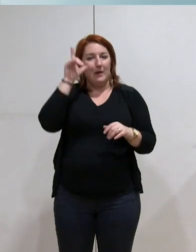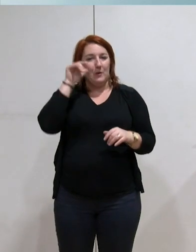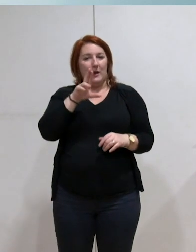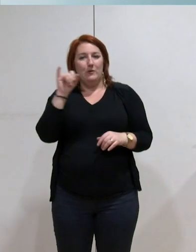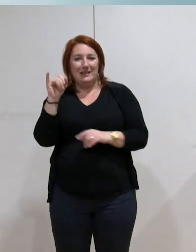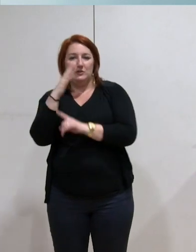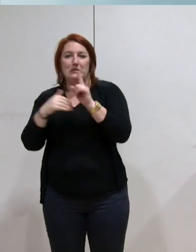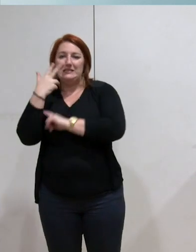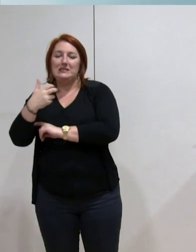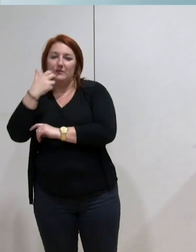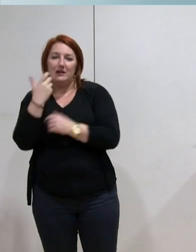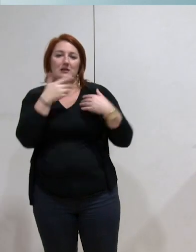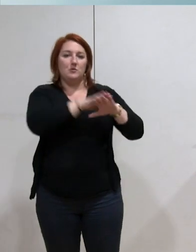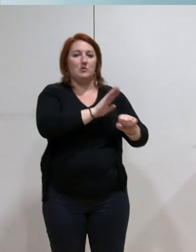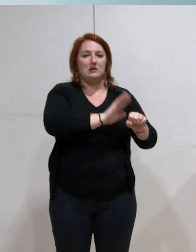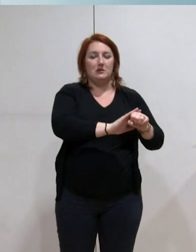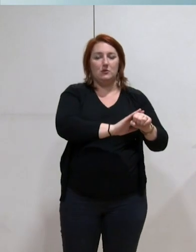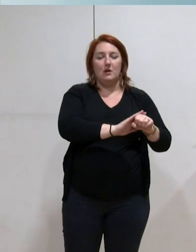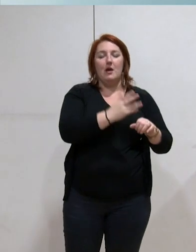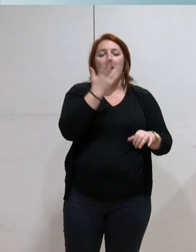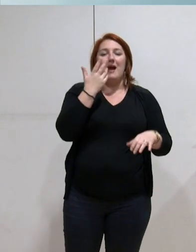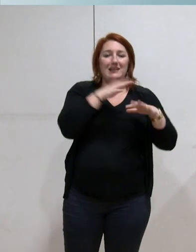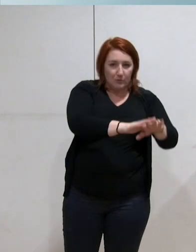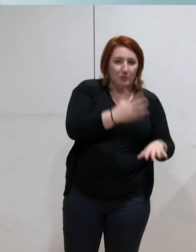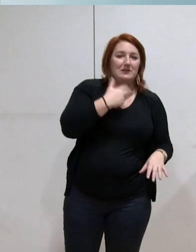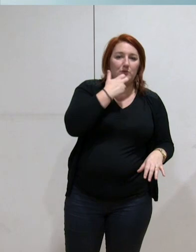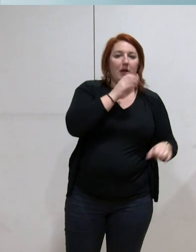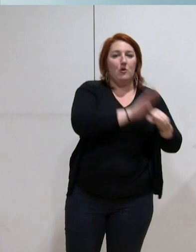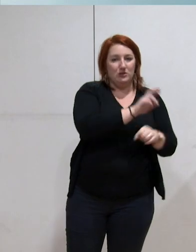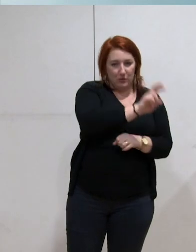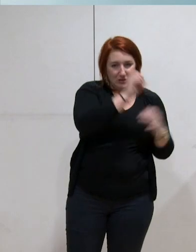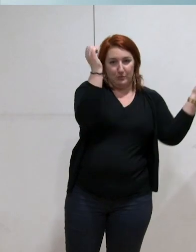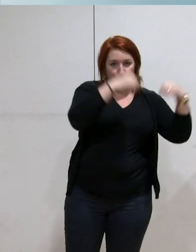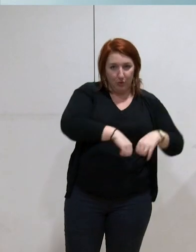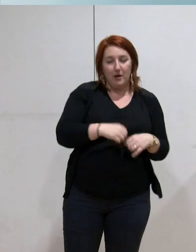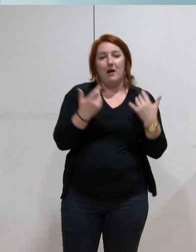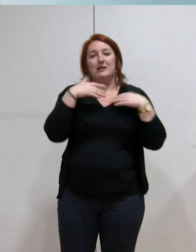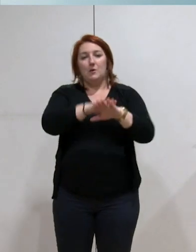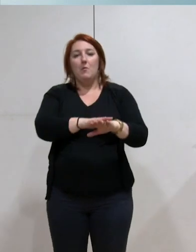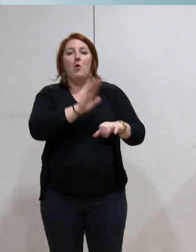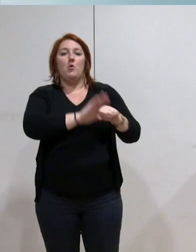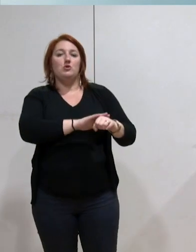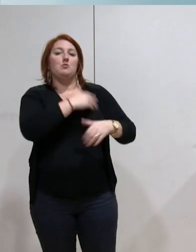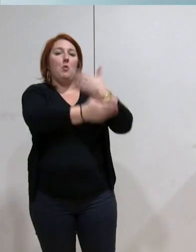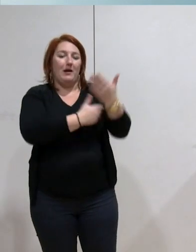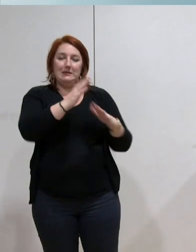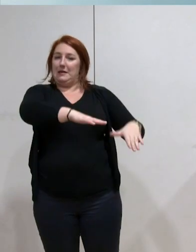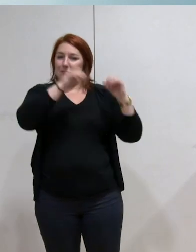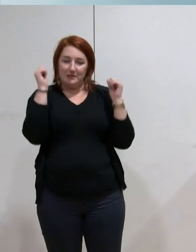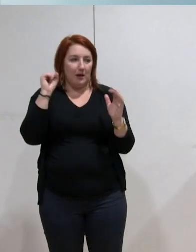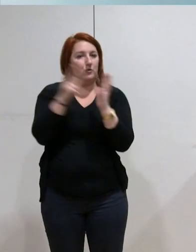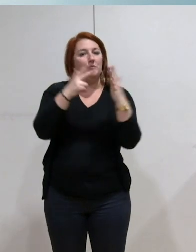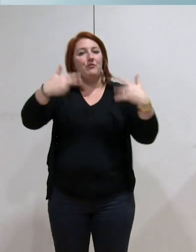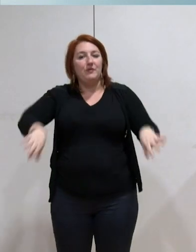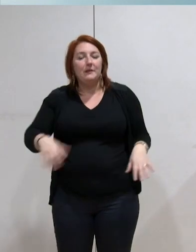société civile rassemblement citoyen de la gauche des écologistes votent pour et le rassemblement de gauche et de progrès s'abstient délibération adopté